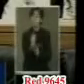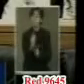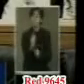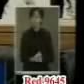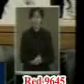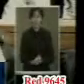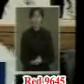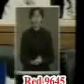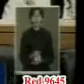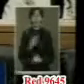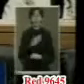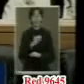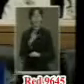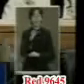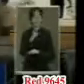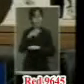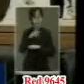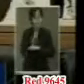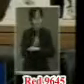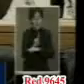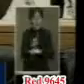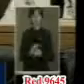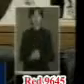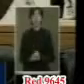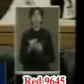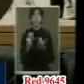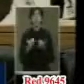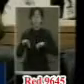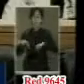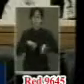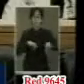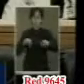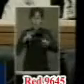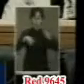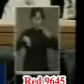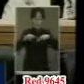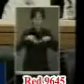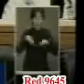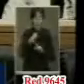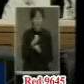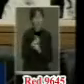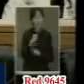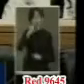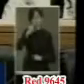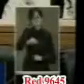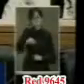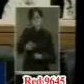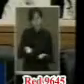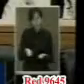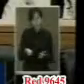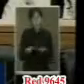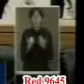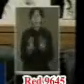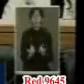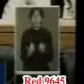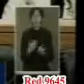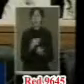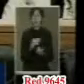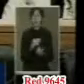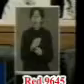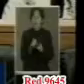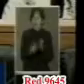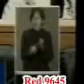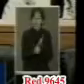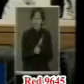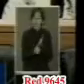มขอกราบเรียนกับท่านประธานว่าเราจะบริหารประเทศกันไปแบบนี้หรือไม่เพราะฉะนั้นเมื่อทางต้องการฟังทาง